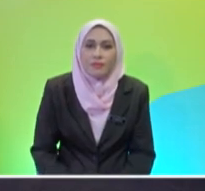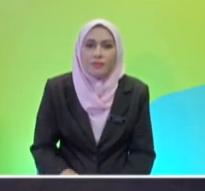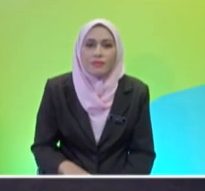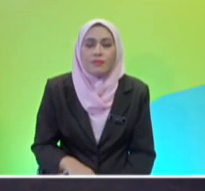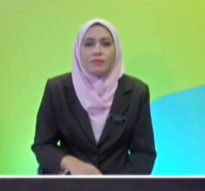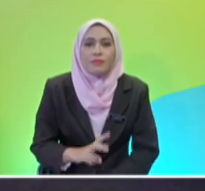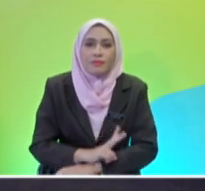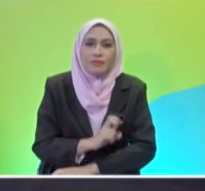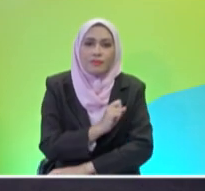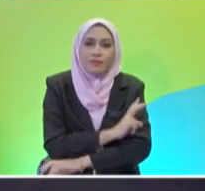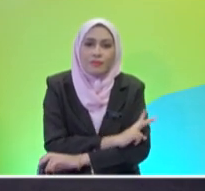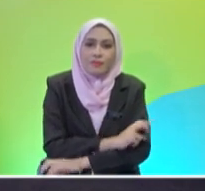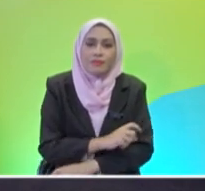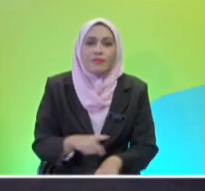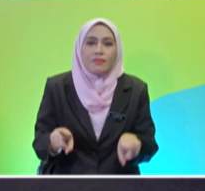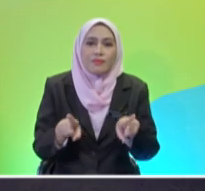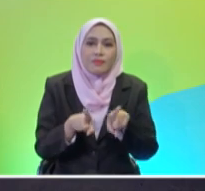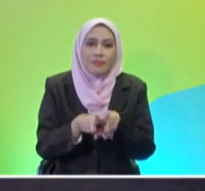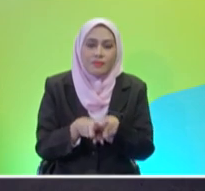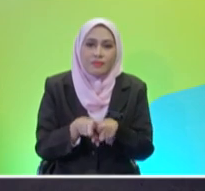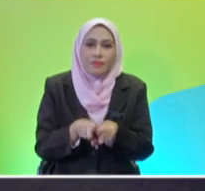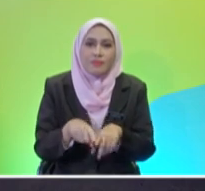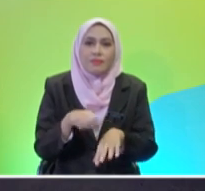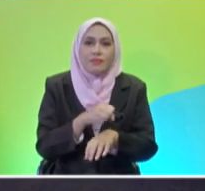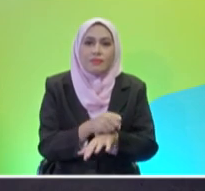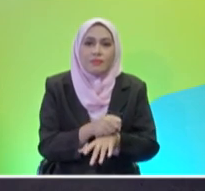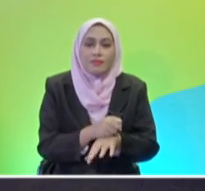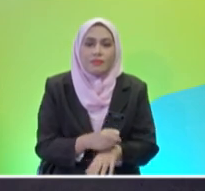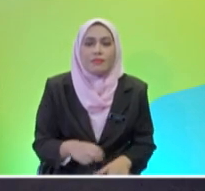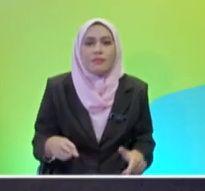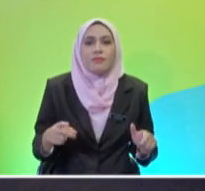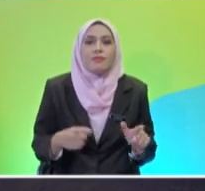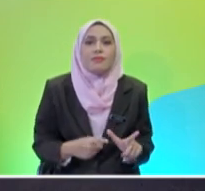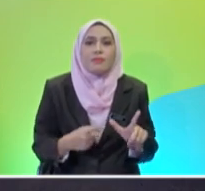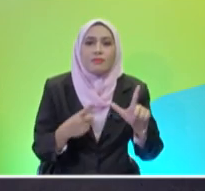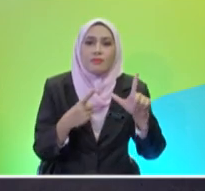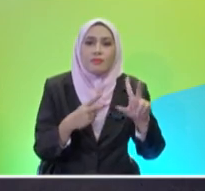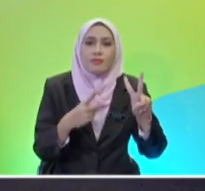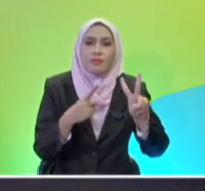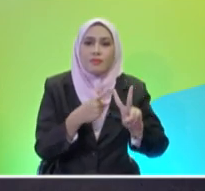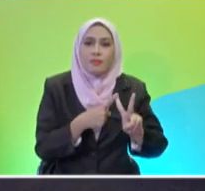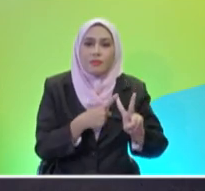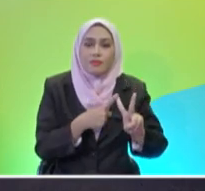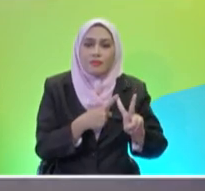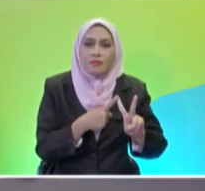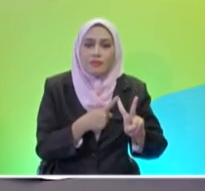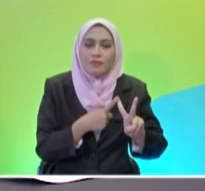salah satu serangga. Okey. Yang kedua. Yang kedua kita